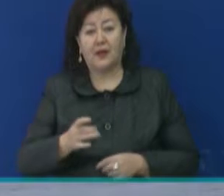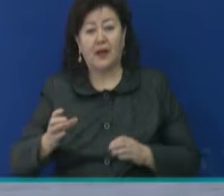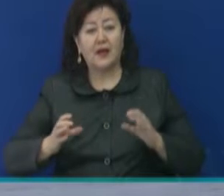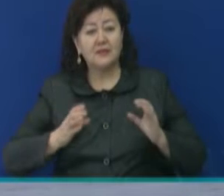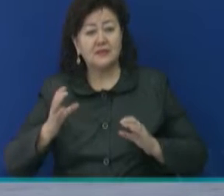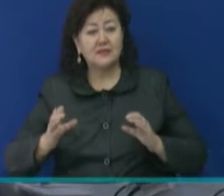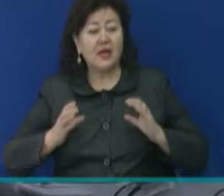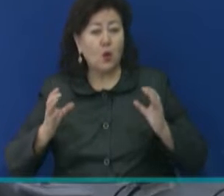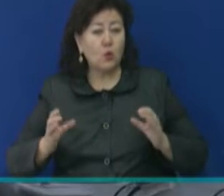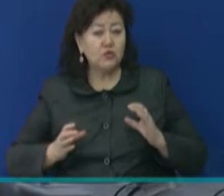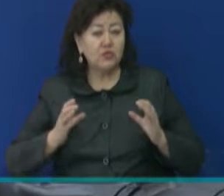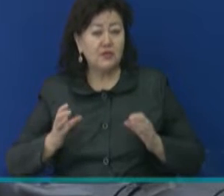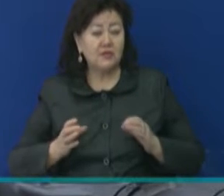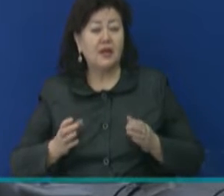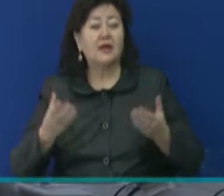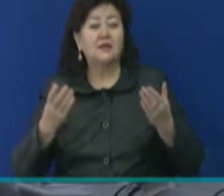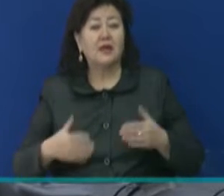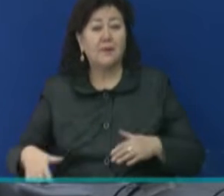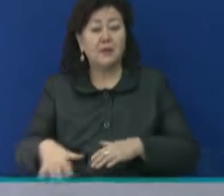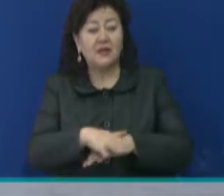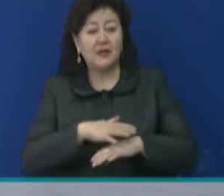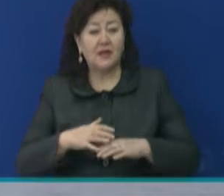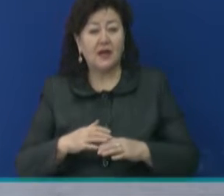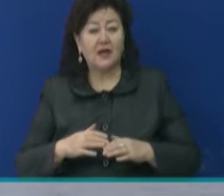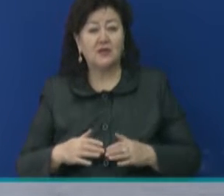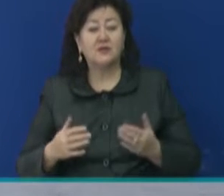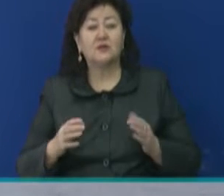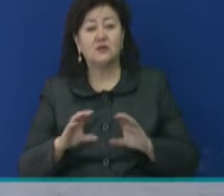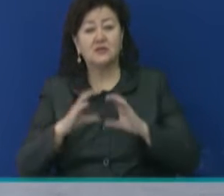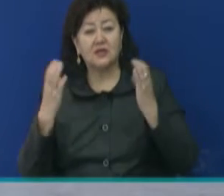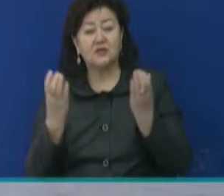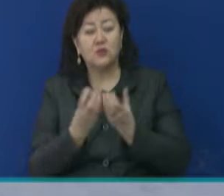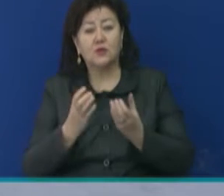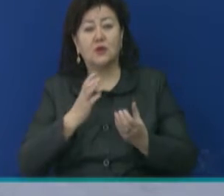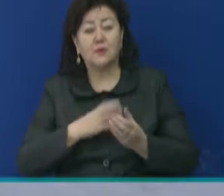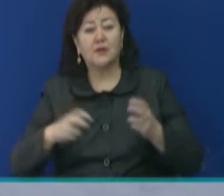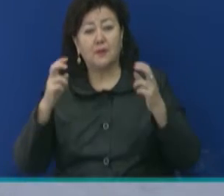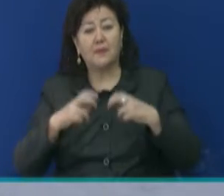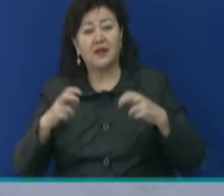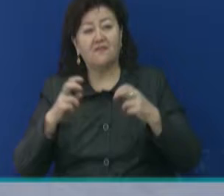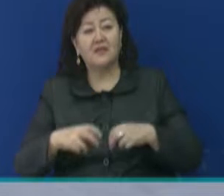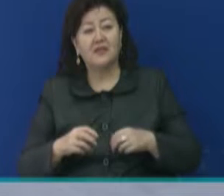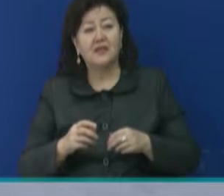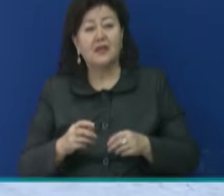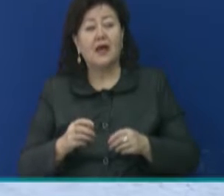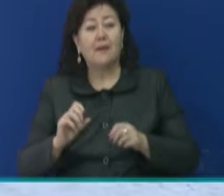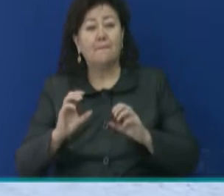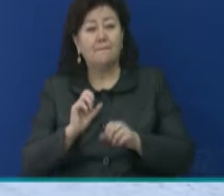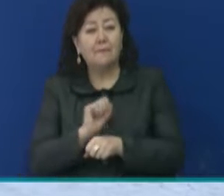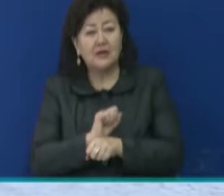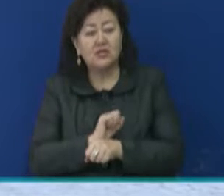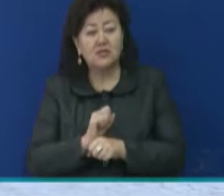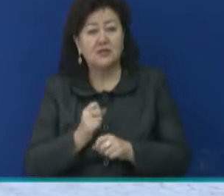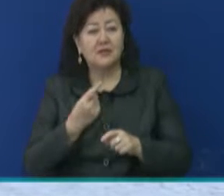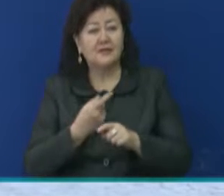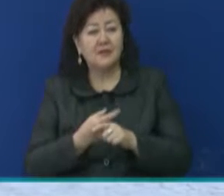с 2022 на прилегающей территории стадиона Спартак проведен осмотр техники служб гражданской защиты исходного отряда